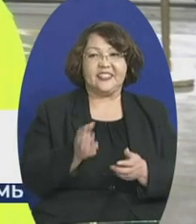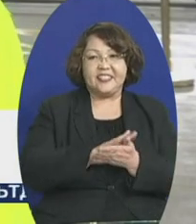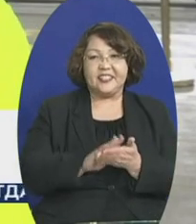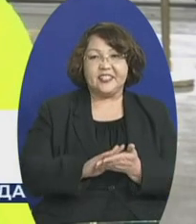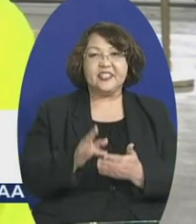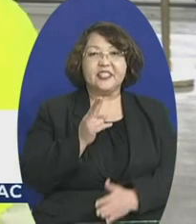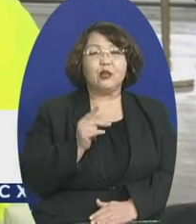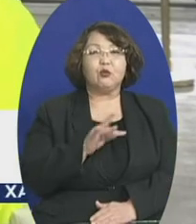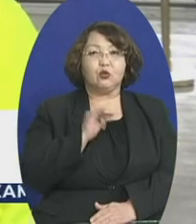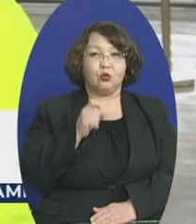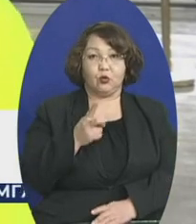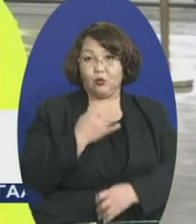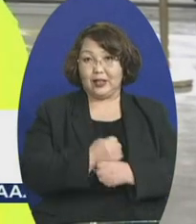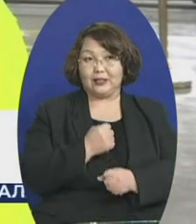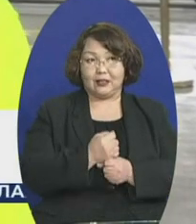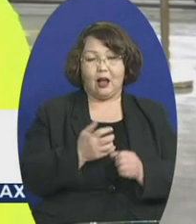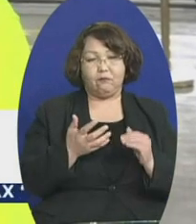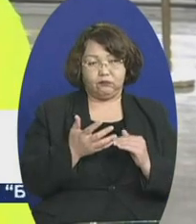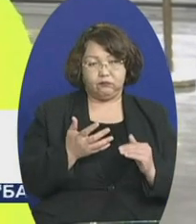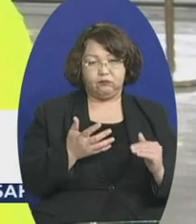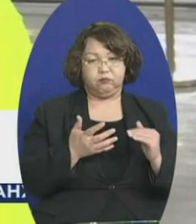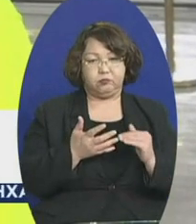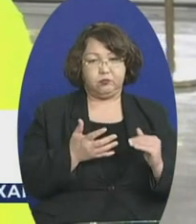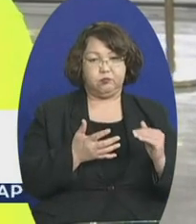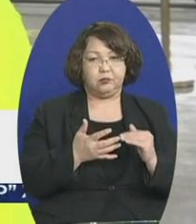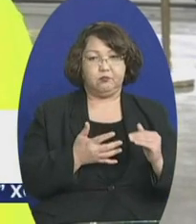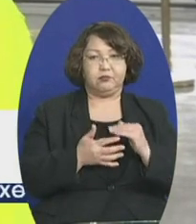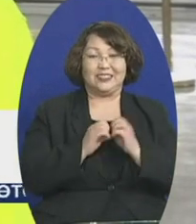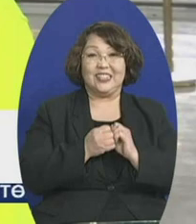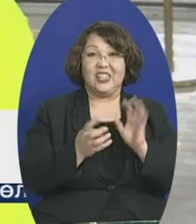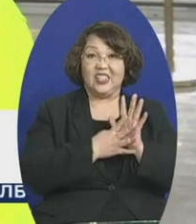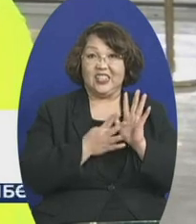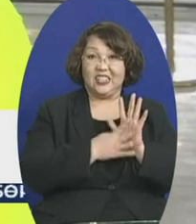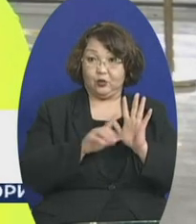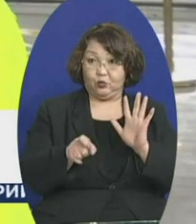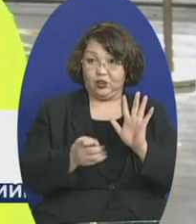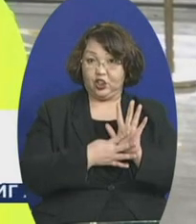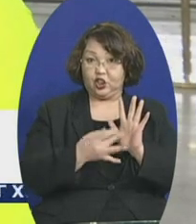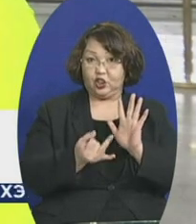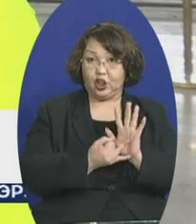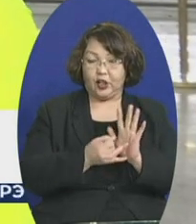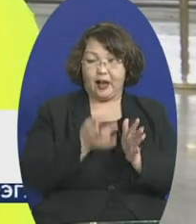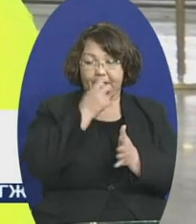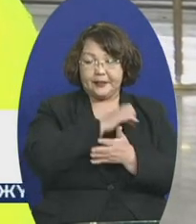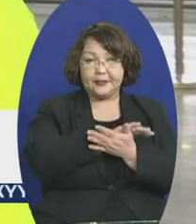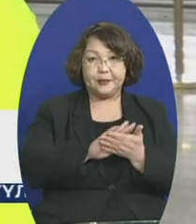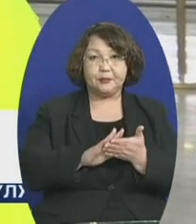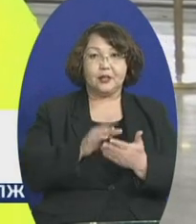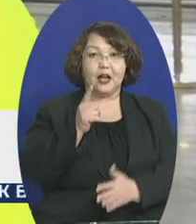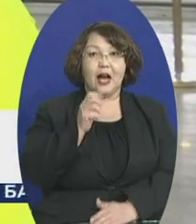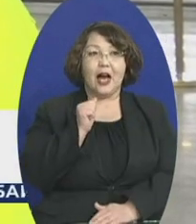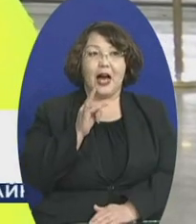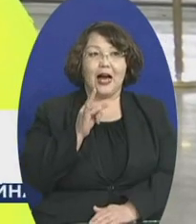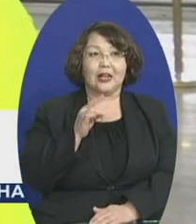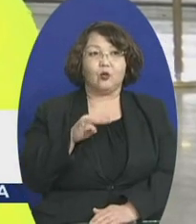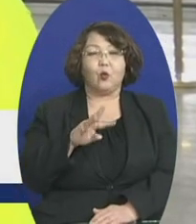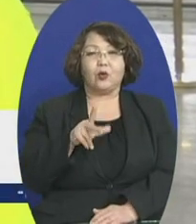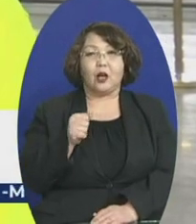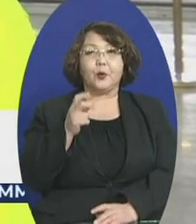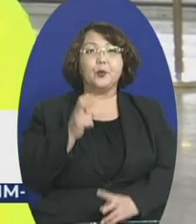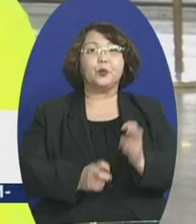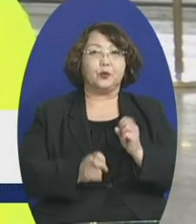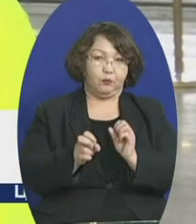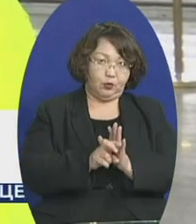тийм технологиудын дамжлагаар явуулаад одоо 99.97-оос дээш цэвэршлтэй цэвэр хар туулгын үүдүүлэх юм байгаа.